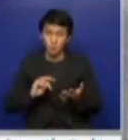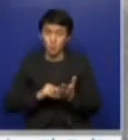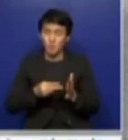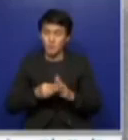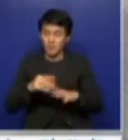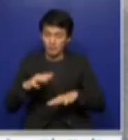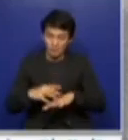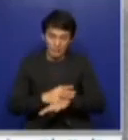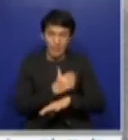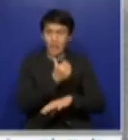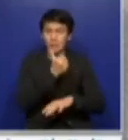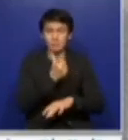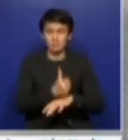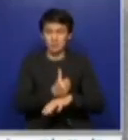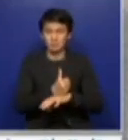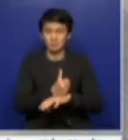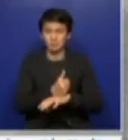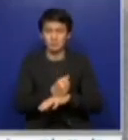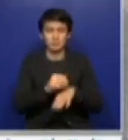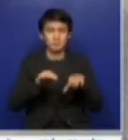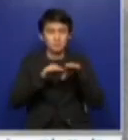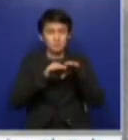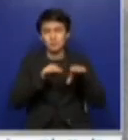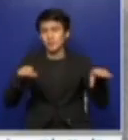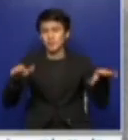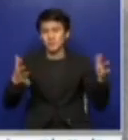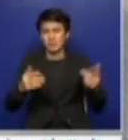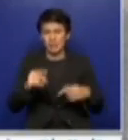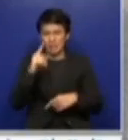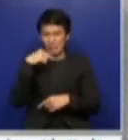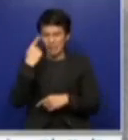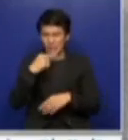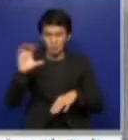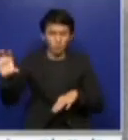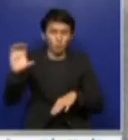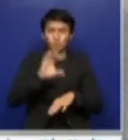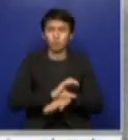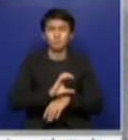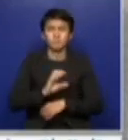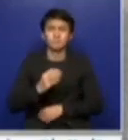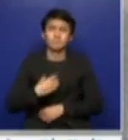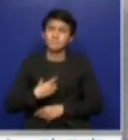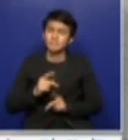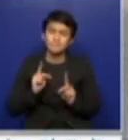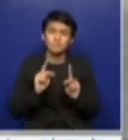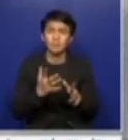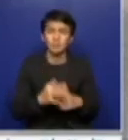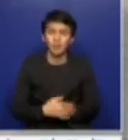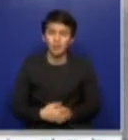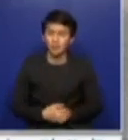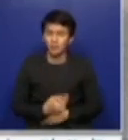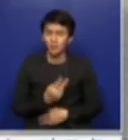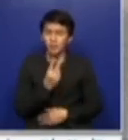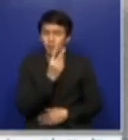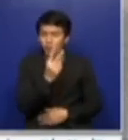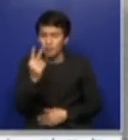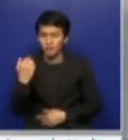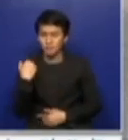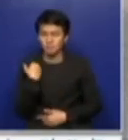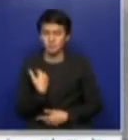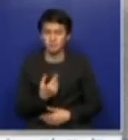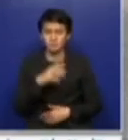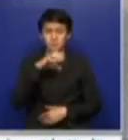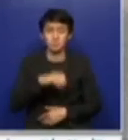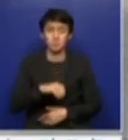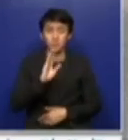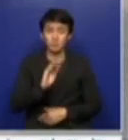พใครจะกล้ามาลงทุนเราจึงเห็นการปิดกิจการครั้งแล้วครั้งเล่